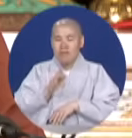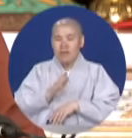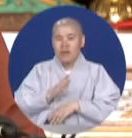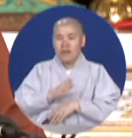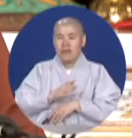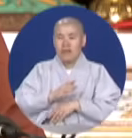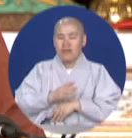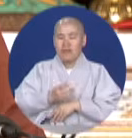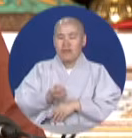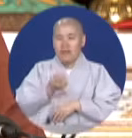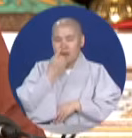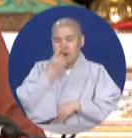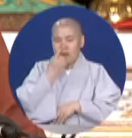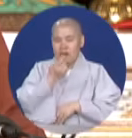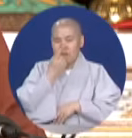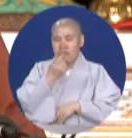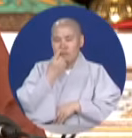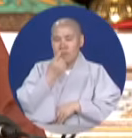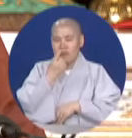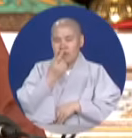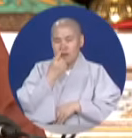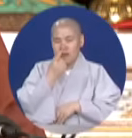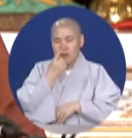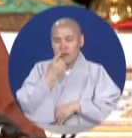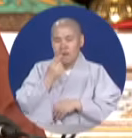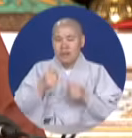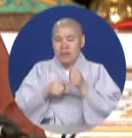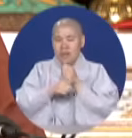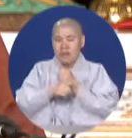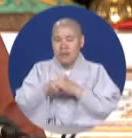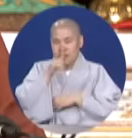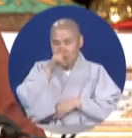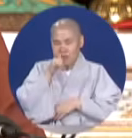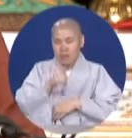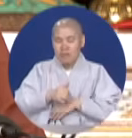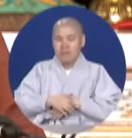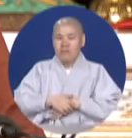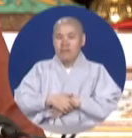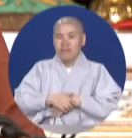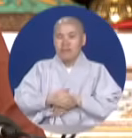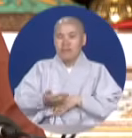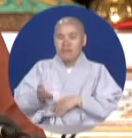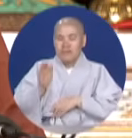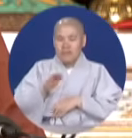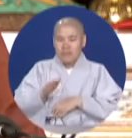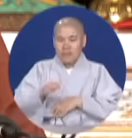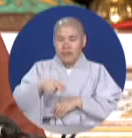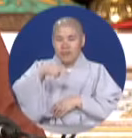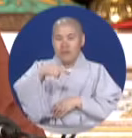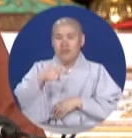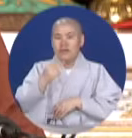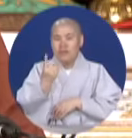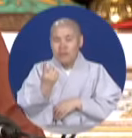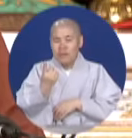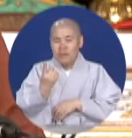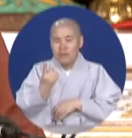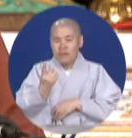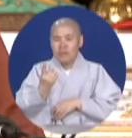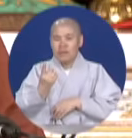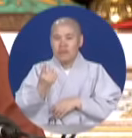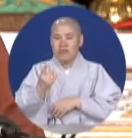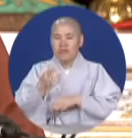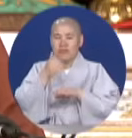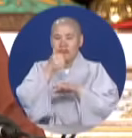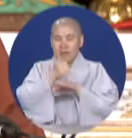그 학문에 의미가 있는 거예요. 그런데 이 도라는 것은